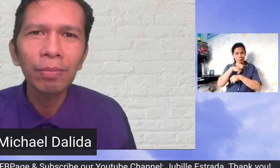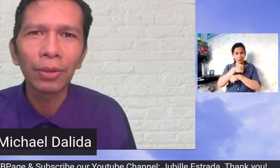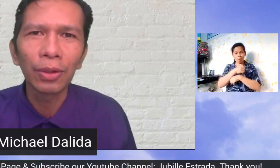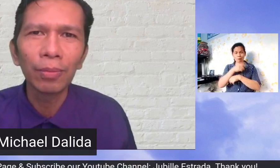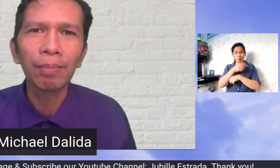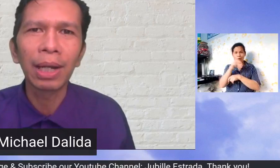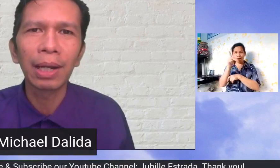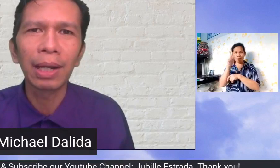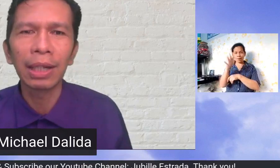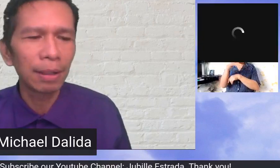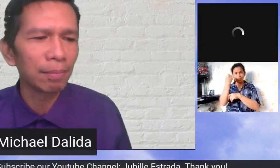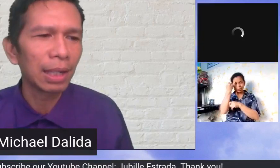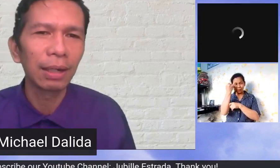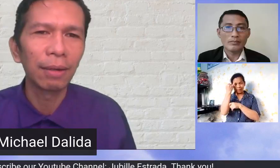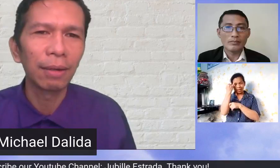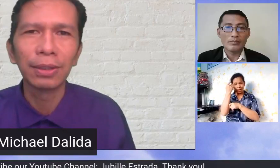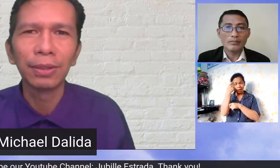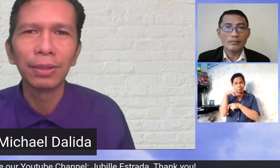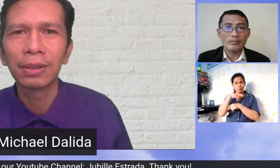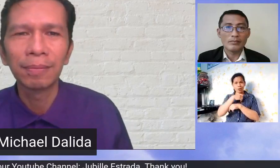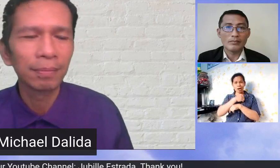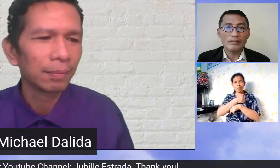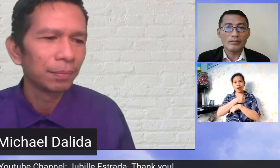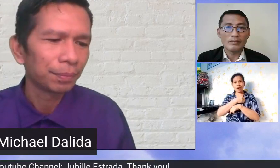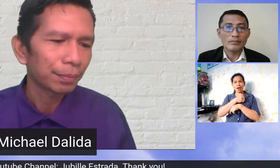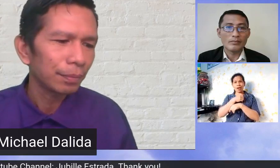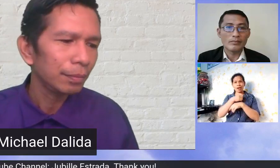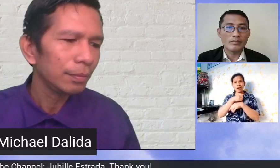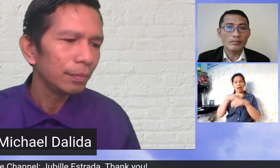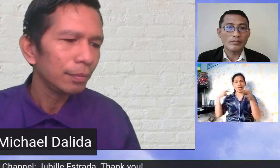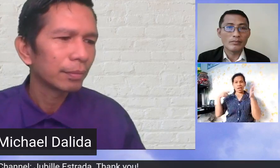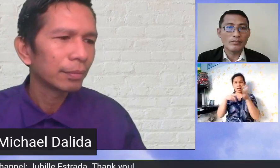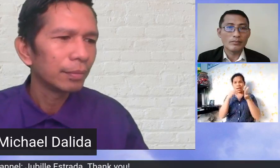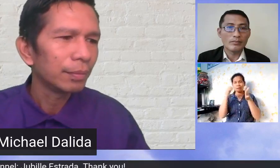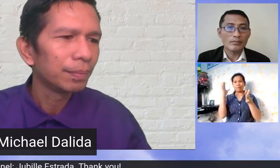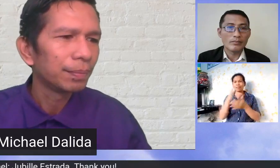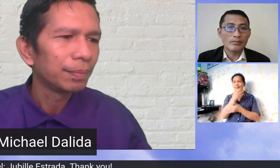Pastor Juby, para po sa ating mga reflections.